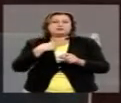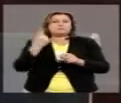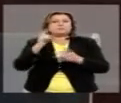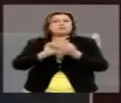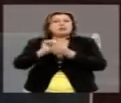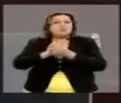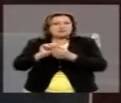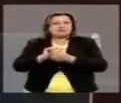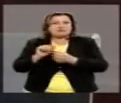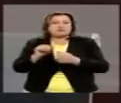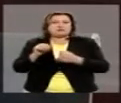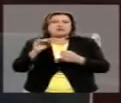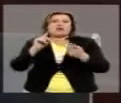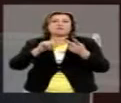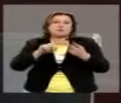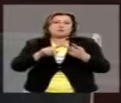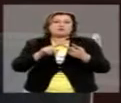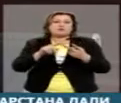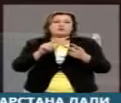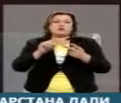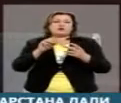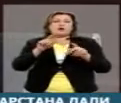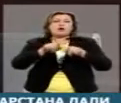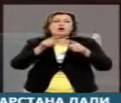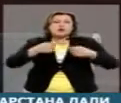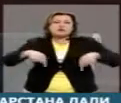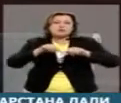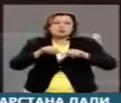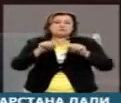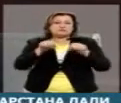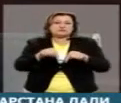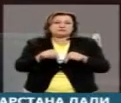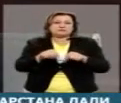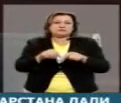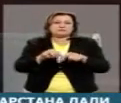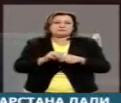нефтепереработки. Мы запустили второй уже нефтепереработный завод. И